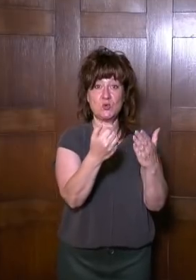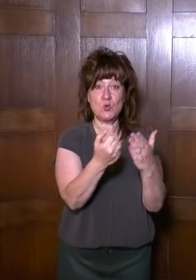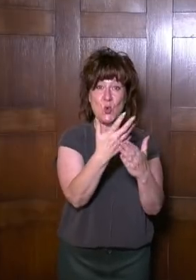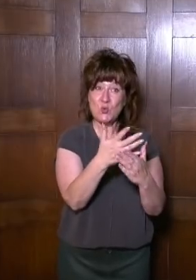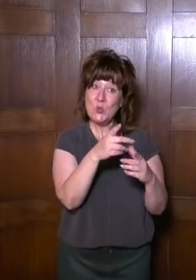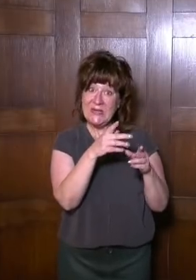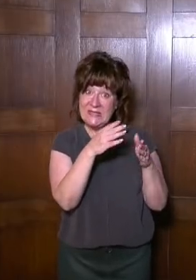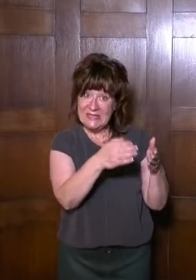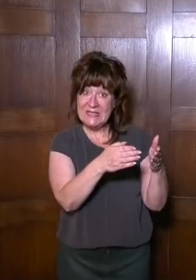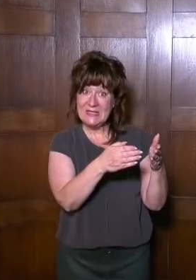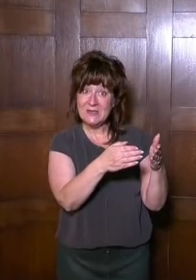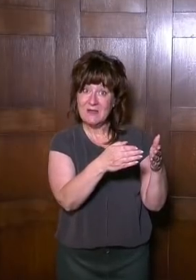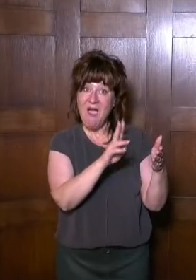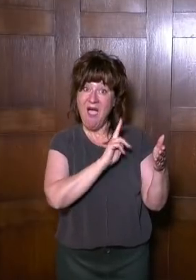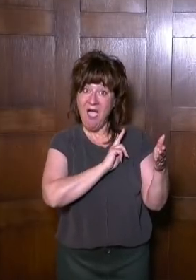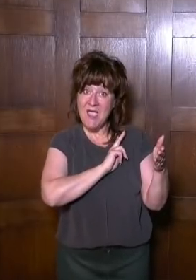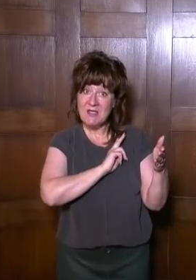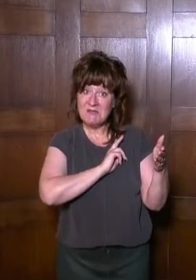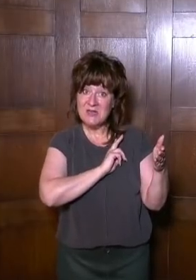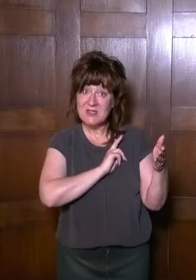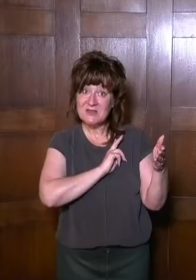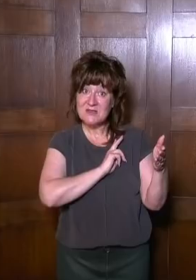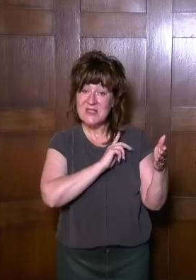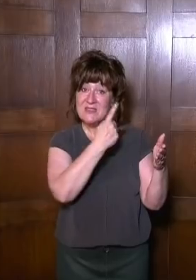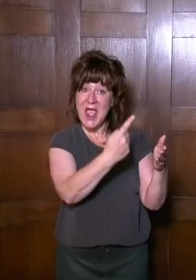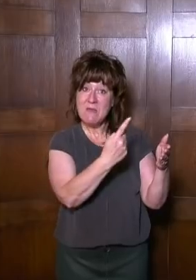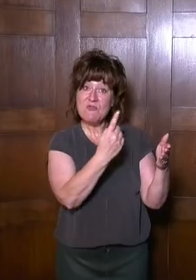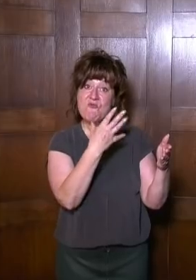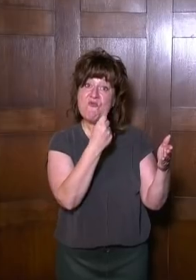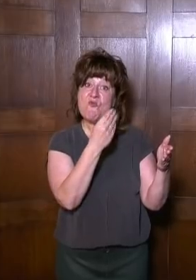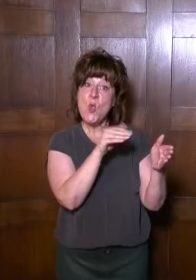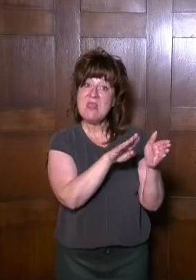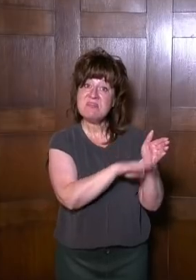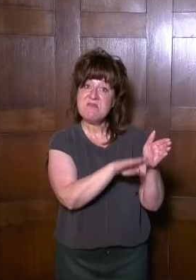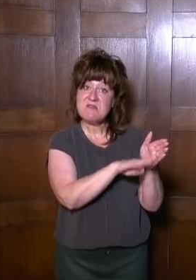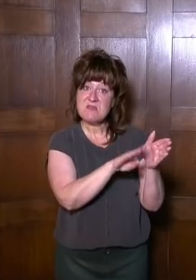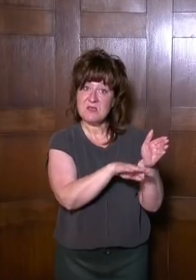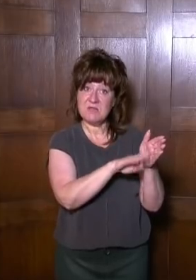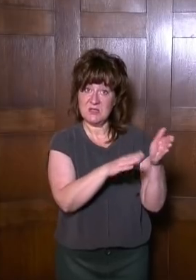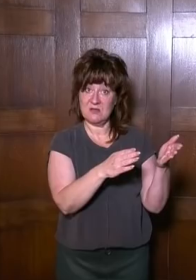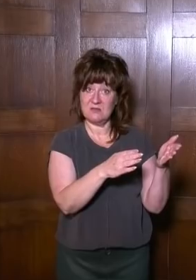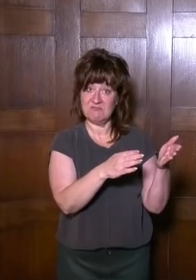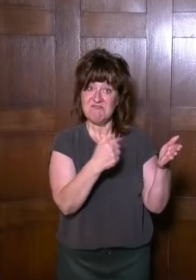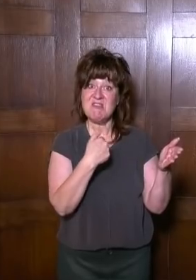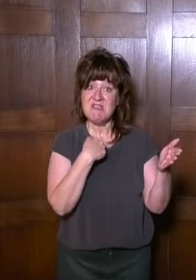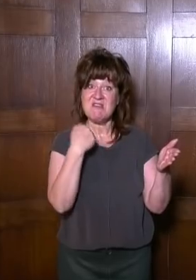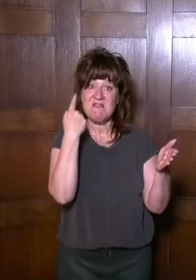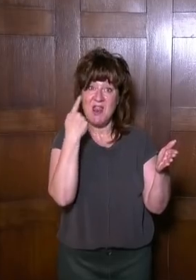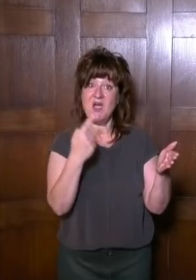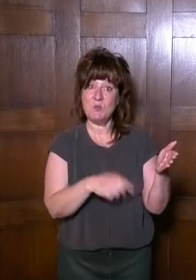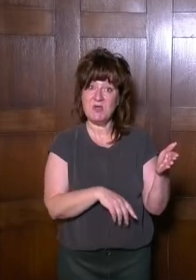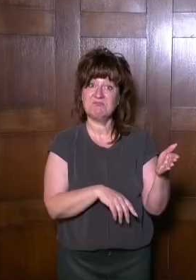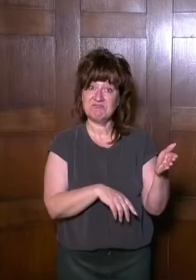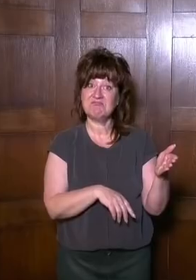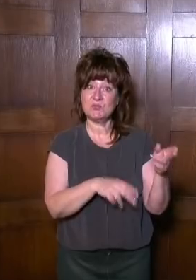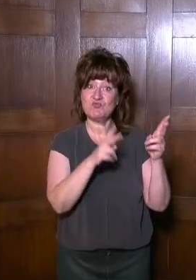die im Grunde genommen sich diskriminiert fühlen. Und ich glaube, nicht ganz zu Unrecht. Dass ich das